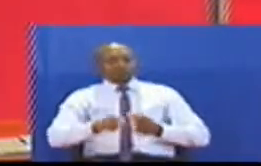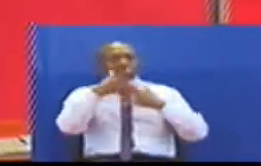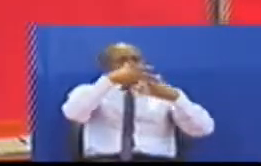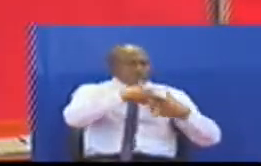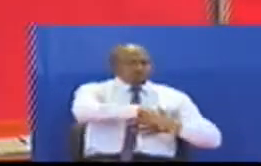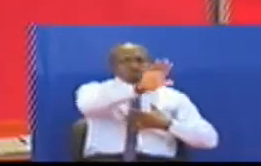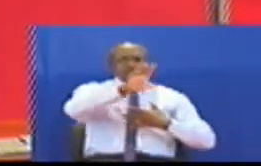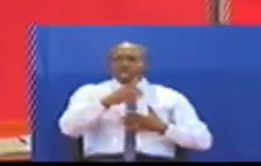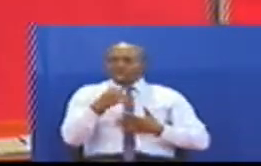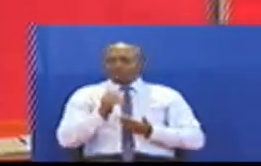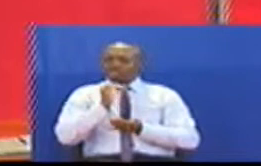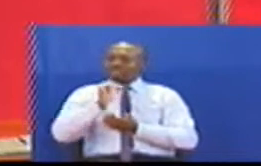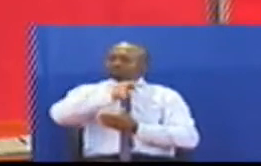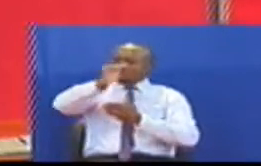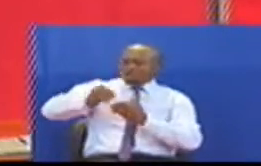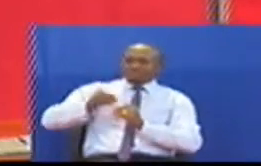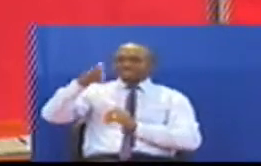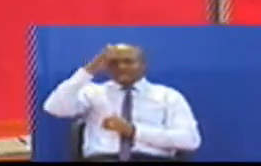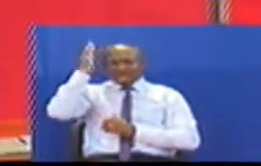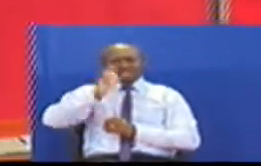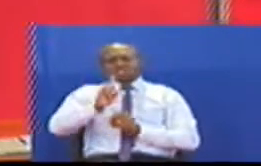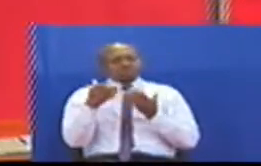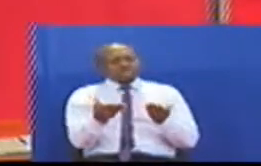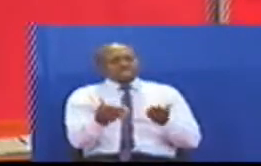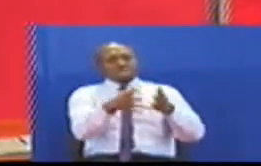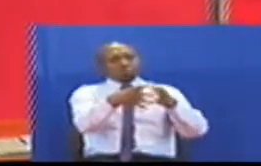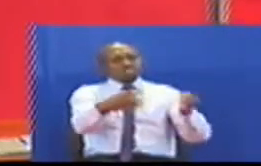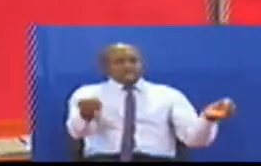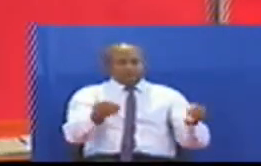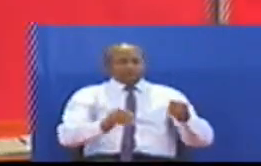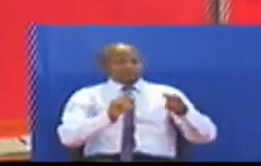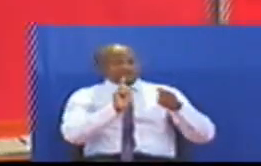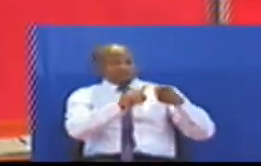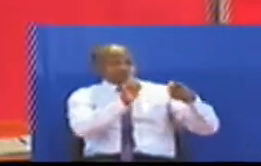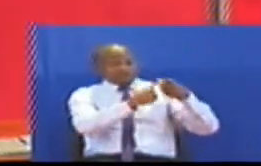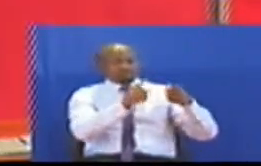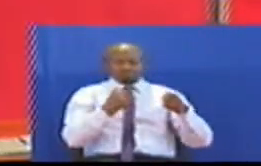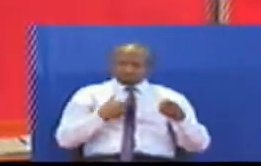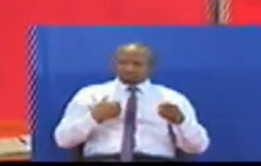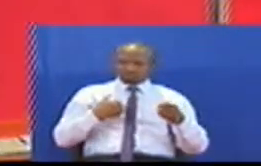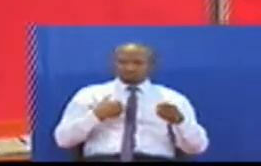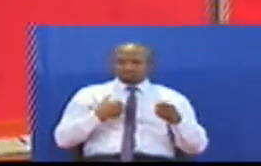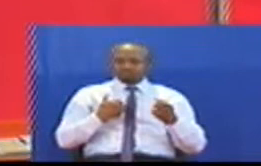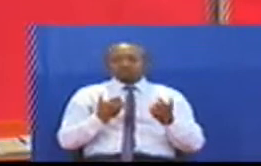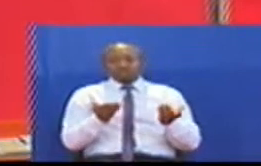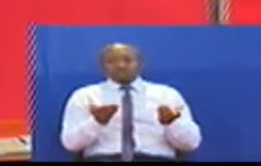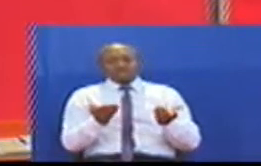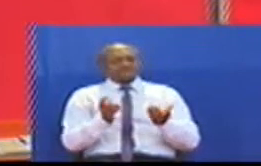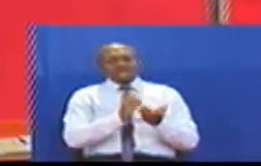hiyo fedha ikarudi serikalini kuliko ambavyo inapotea. Kwa hiyo hilo ni la kwanza ambalo ninge ambalo